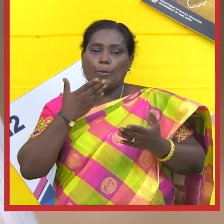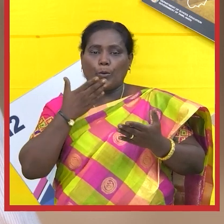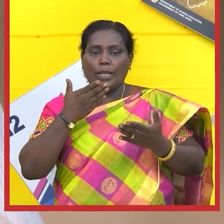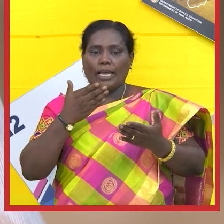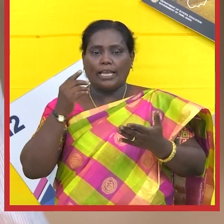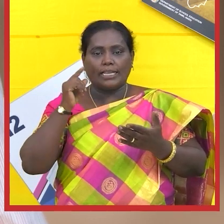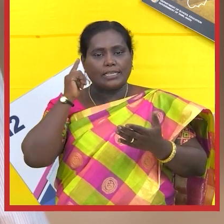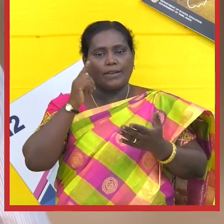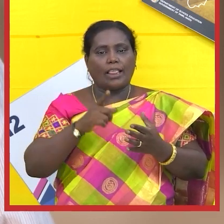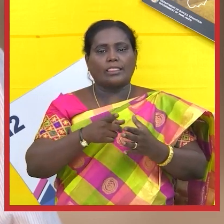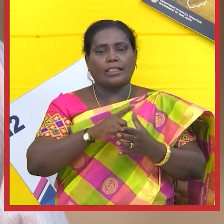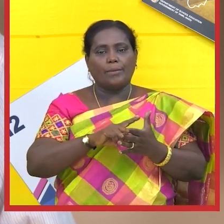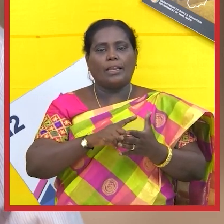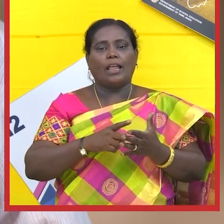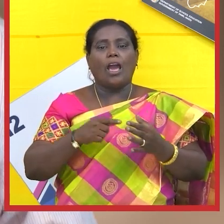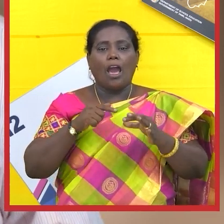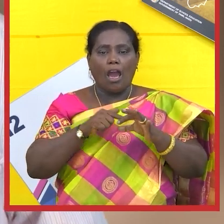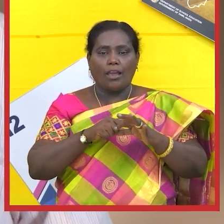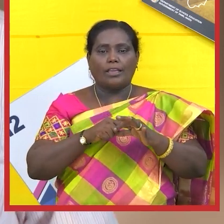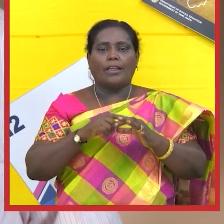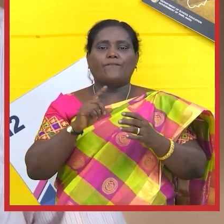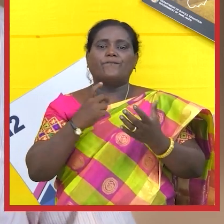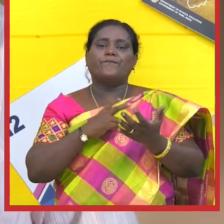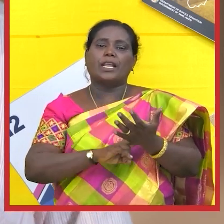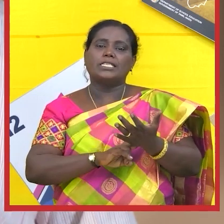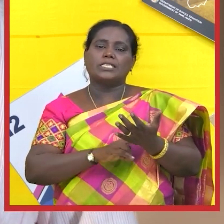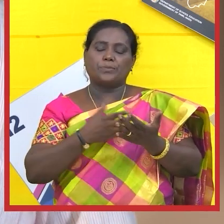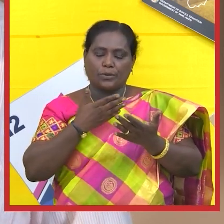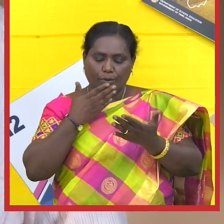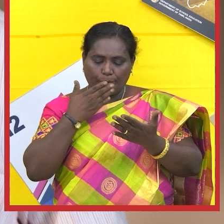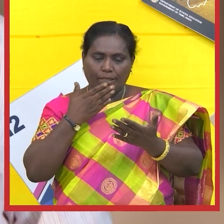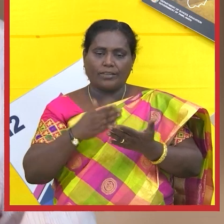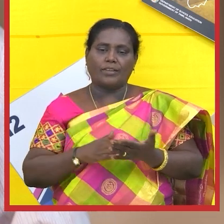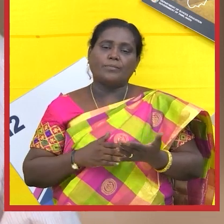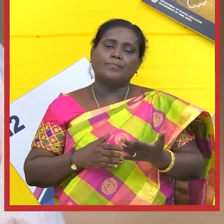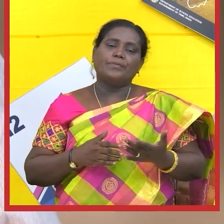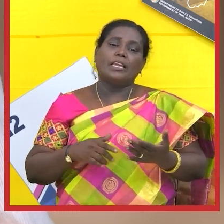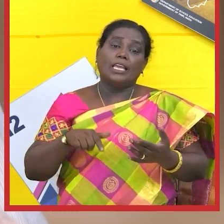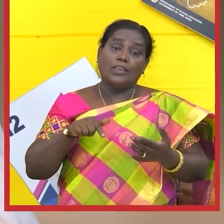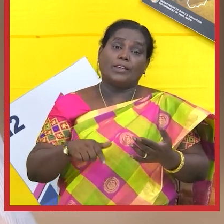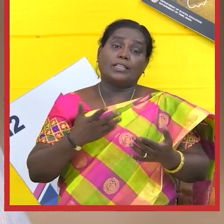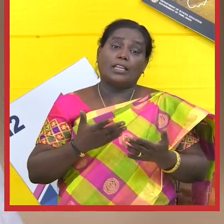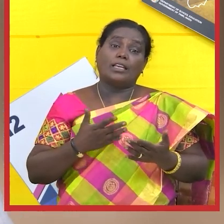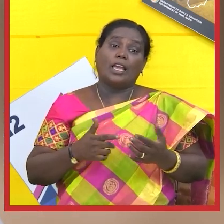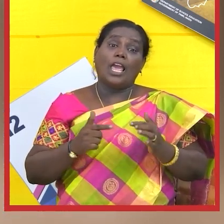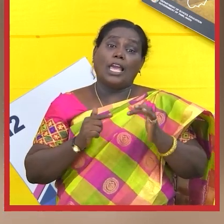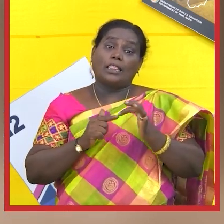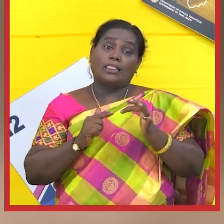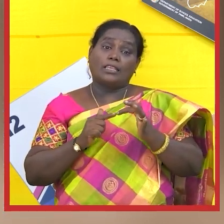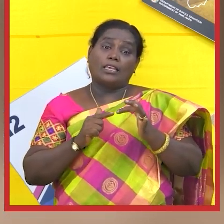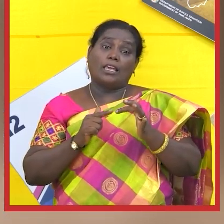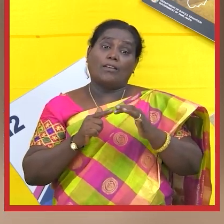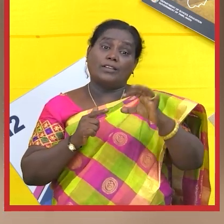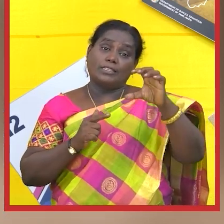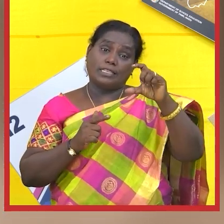தமிழ் மட்டுமல்ல, ஆங்கிலம், பிரெஞ்சு இந்த போன்ற பல மொழிகள் இவருக்கு தெரிந்தது. இவர்தான் இந்தியாவிலே குறிப்பாக